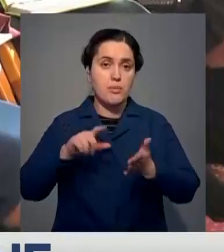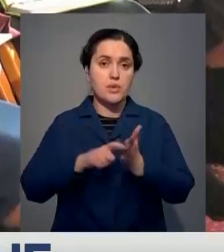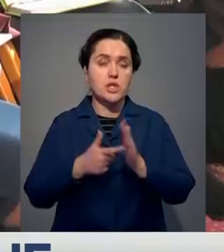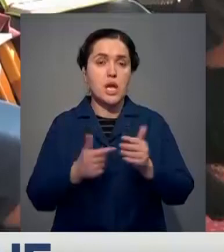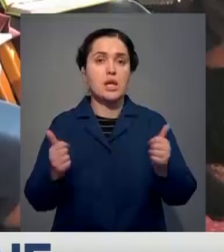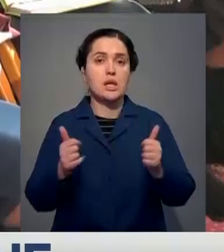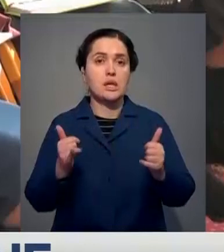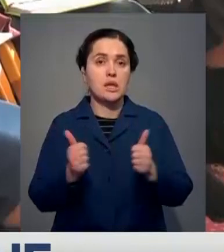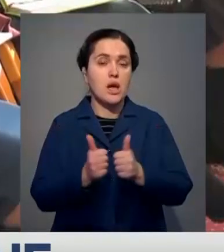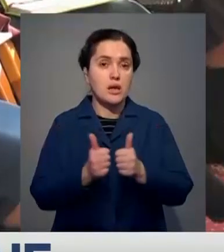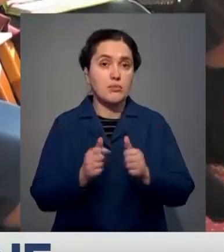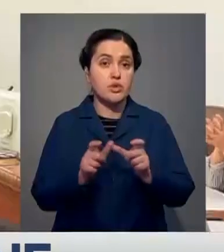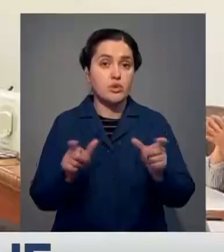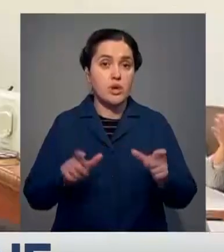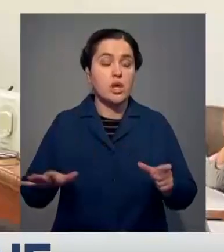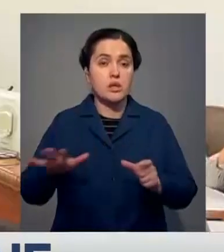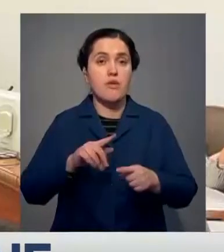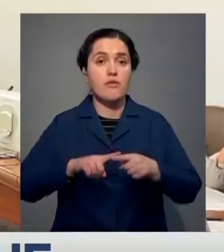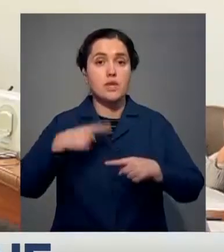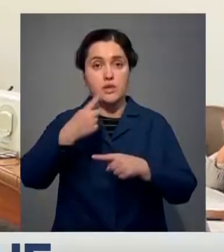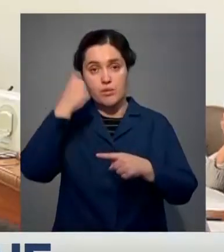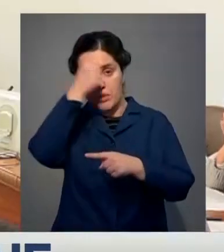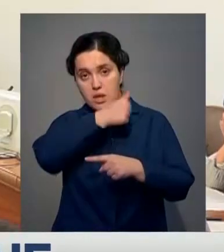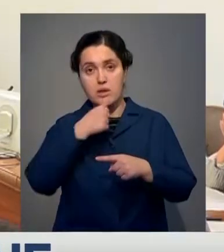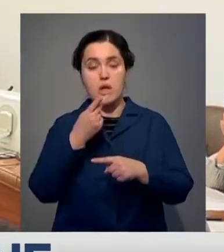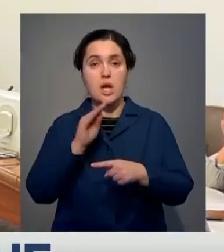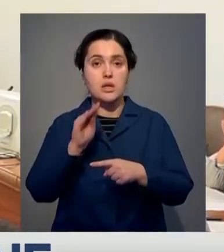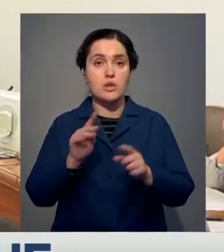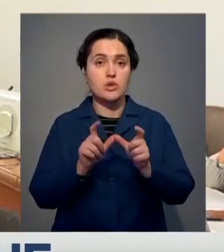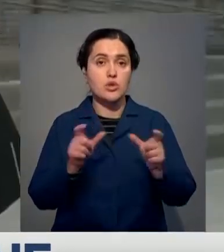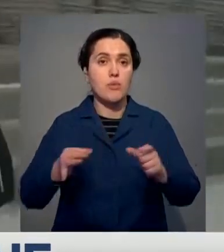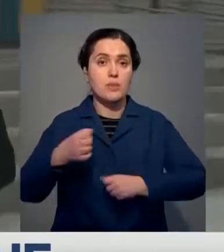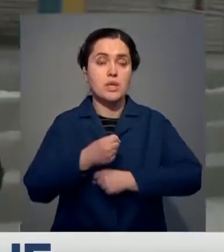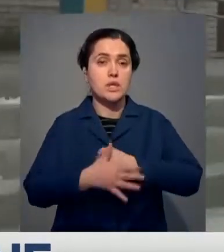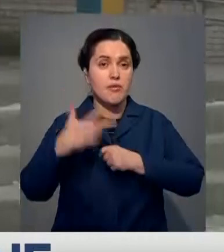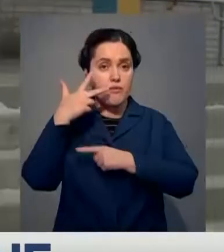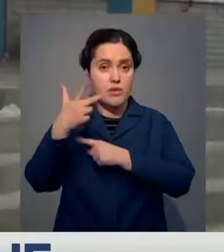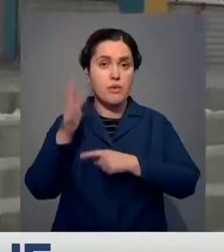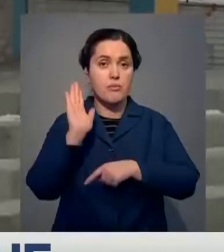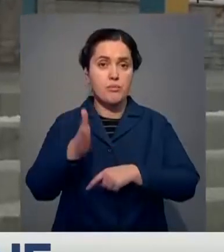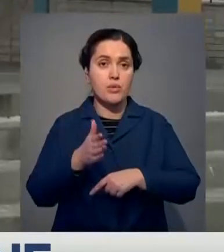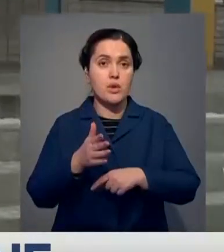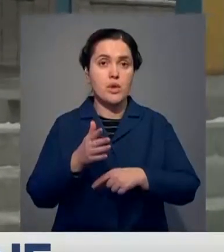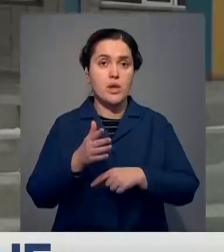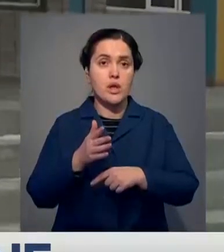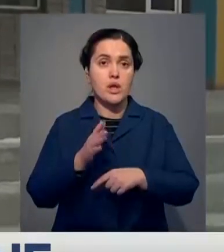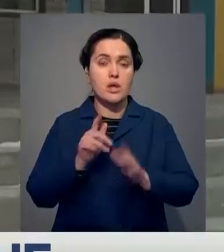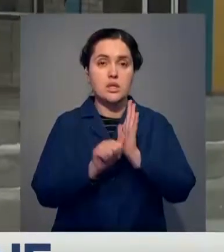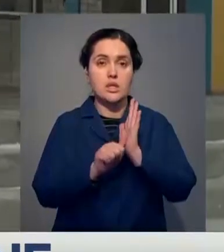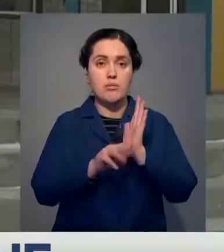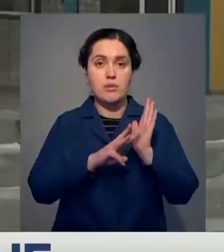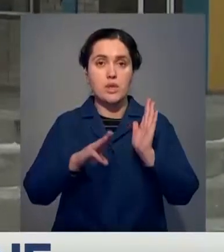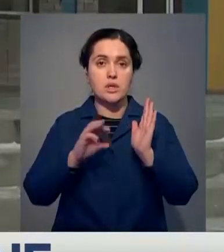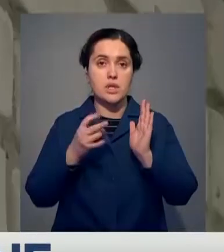смонтированы в помещениях и вблизи пришкольных территорий. В следующем году для оснащения школ областного центра видеокамерами направят более